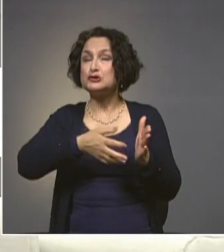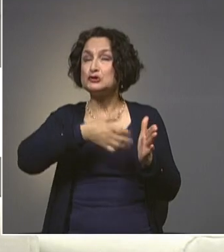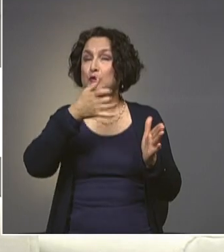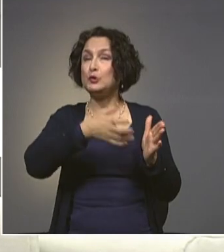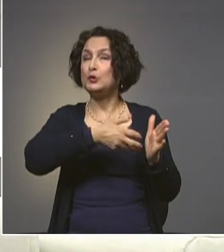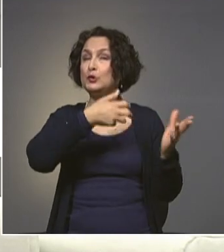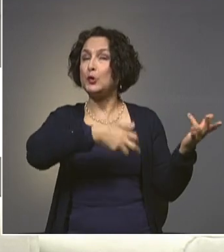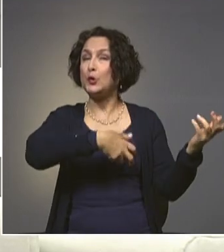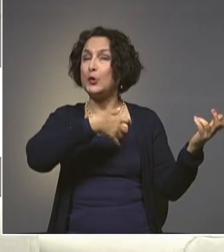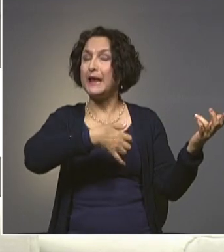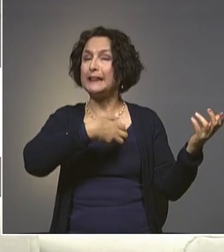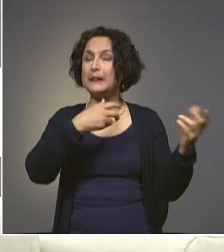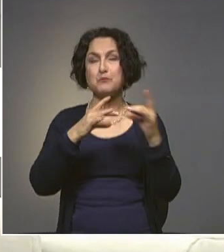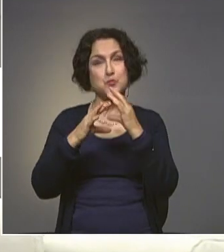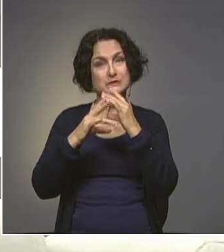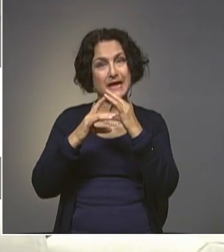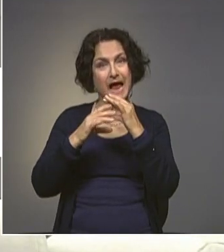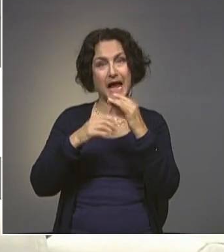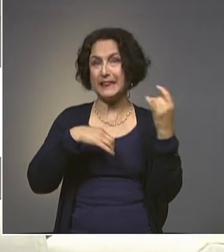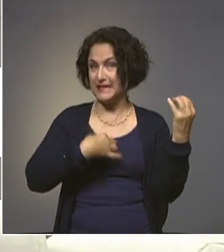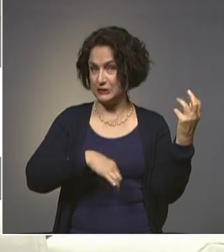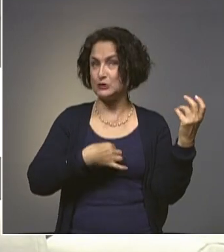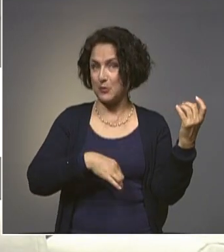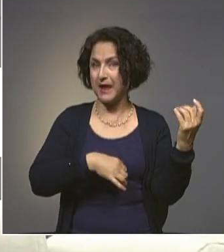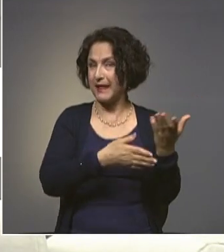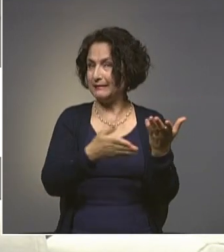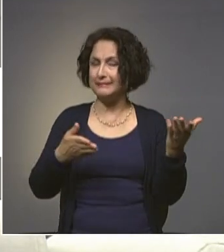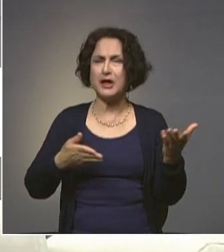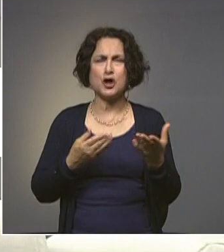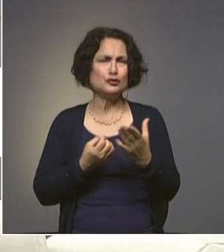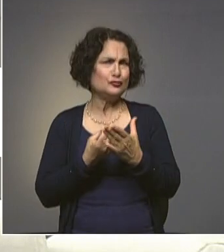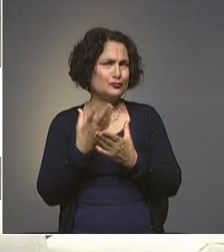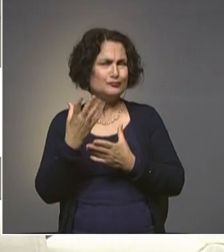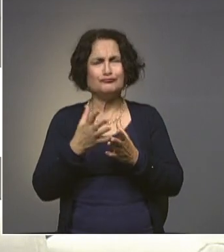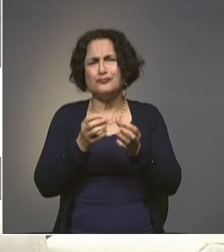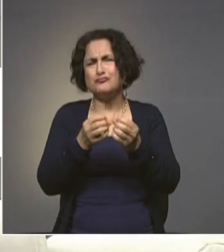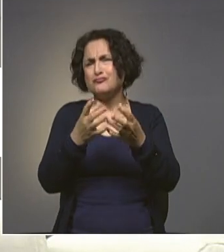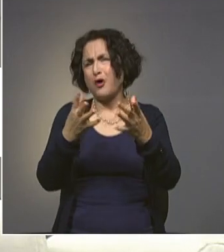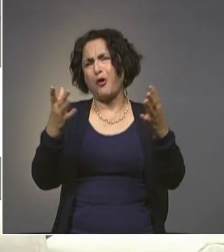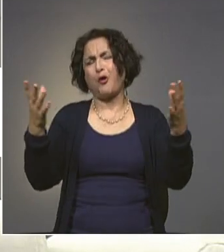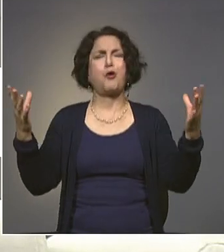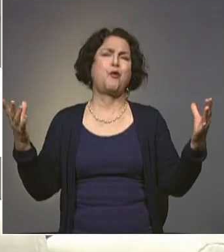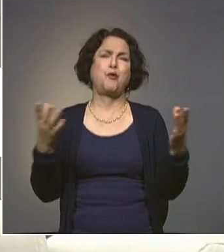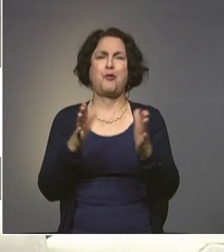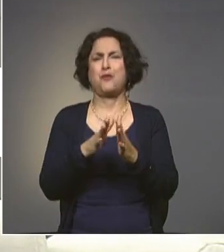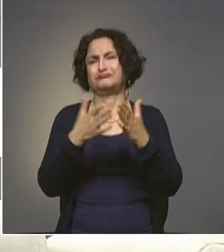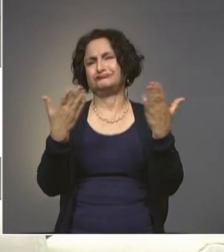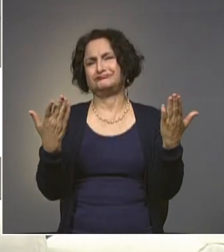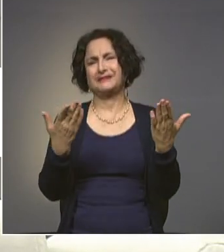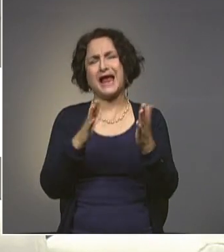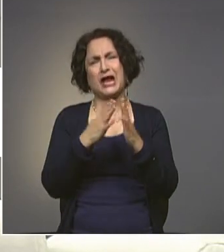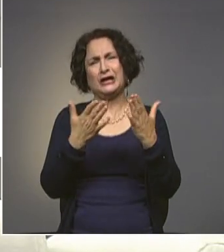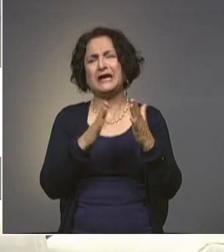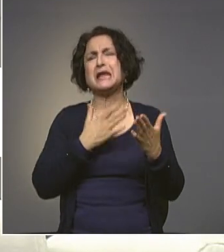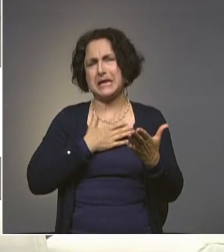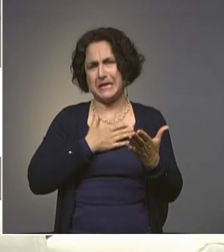е една много атрактивна, изкусителна тема в литературата. Много произведения има, които са така посветени на тази тема.